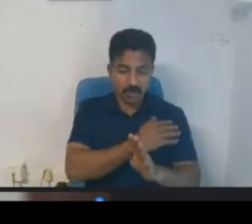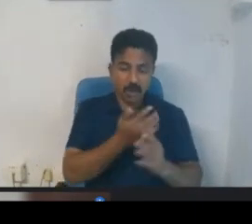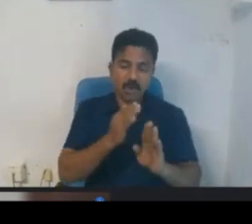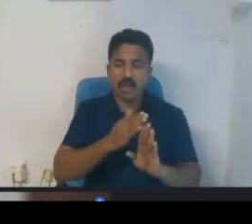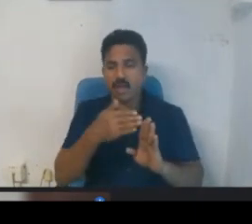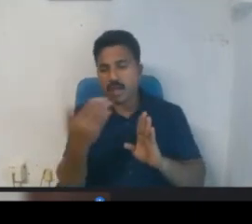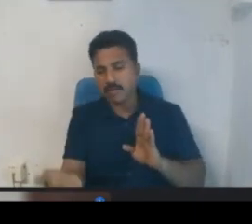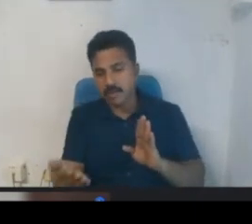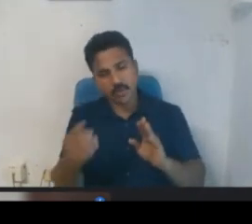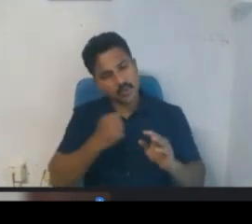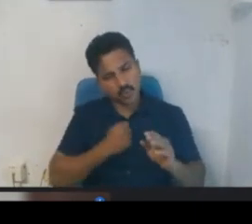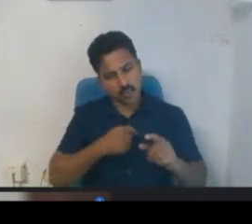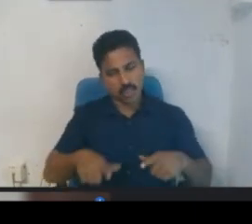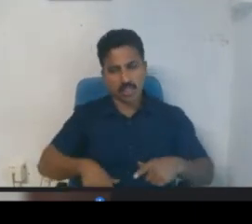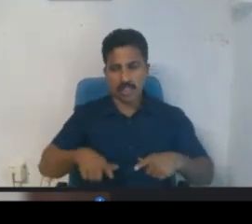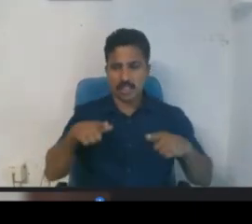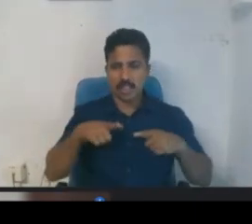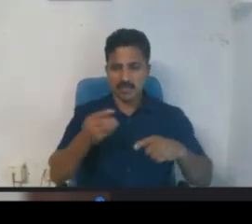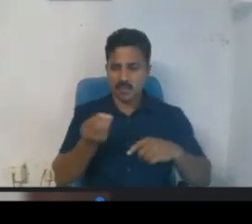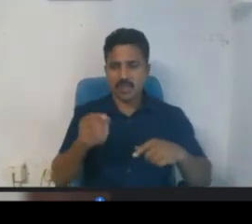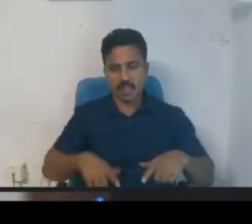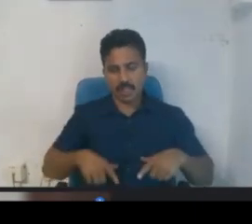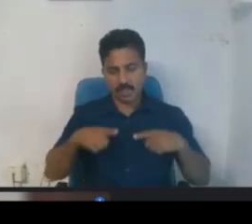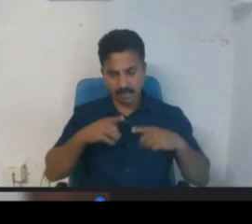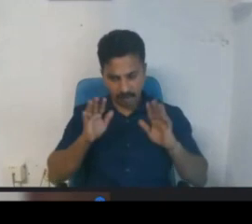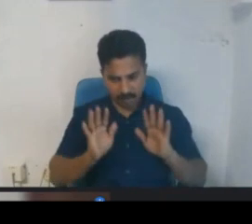ഇല്ലെങ്കിലും നിങ്ങൾക്ക് നിങ്ങളുടേതായിട്ടുള്ള കുറച്ച് എന്താ